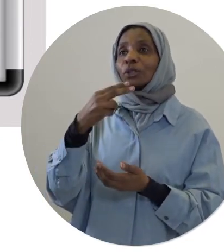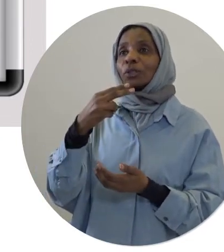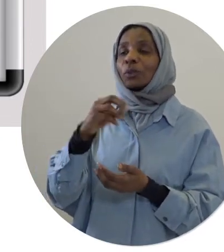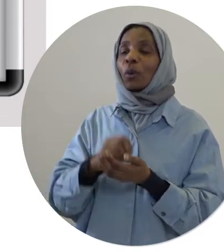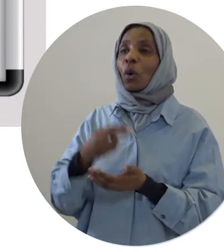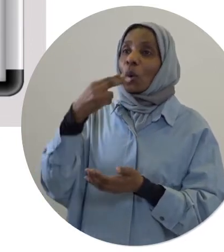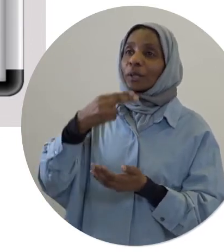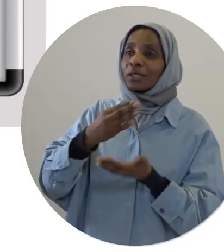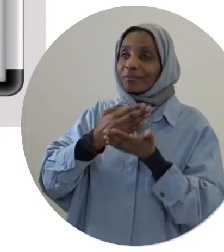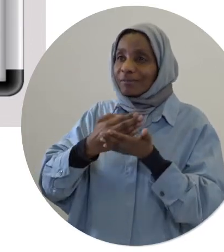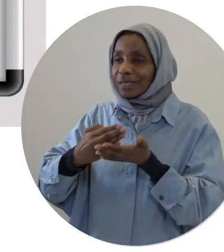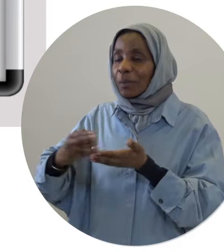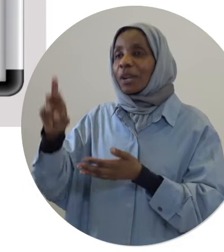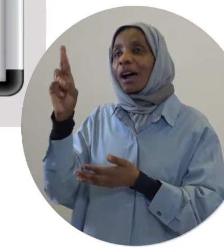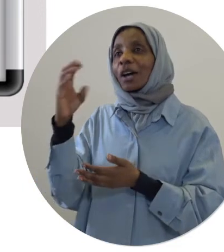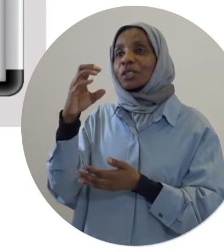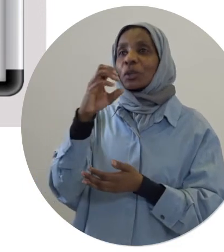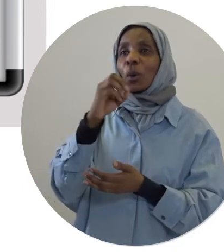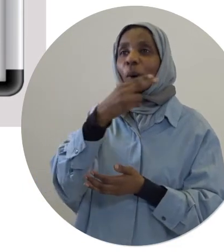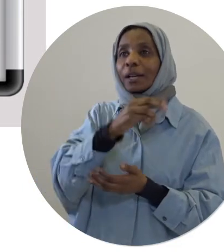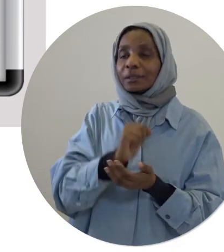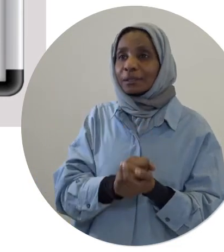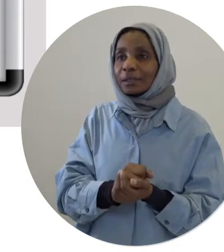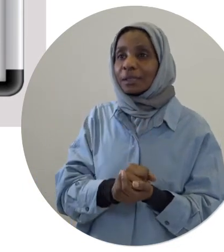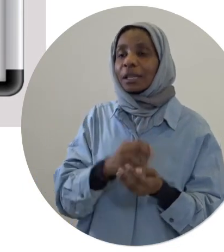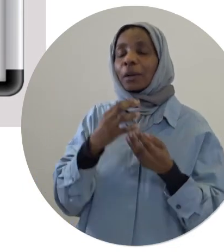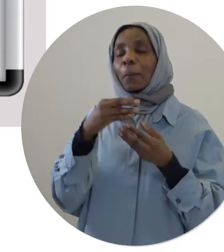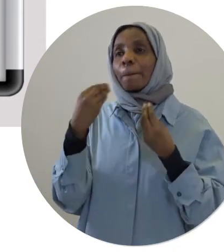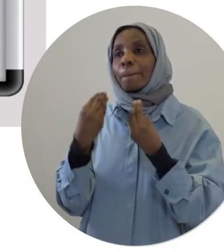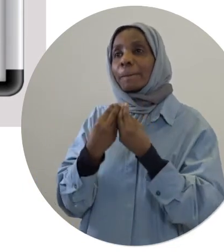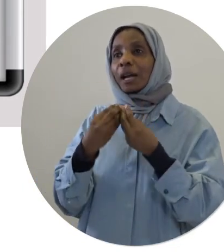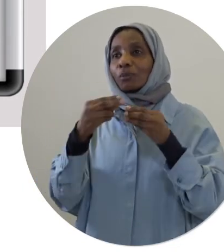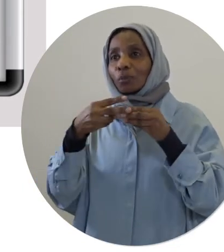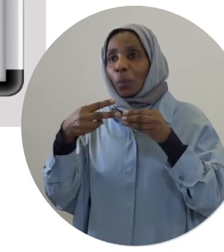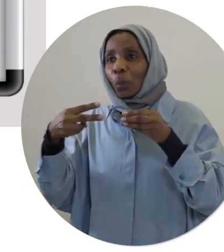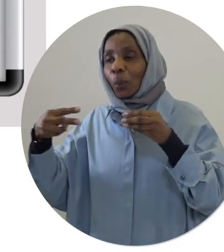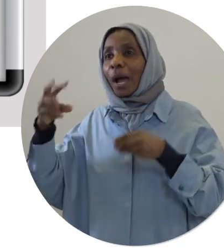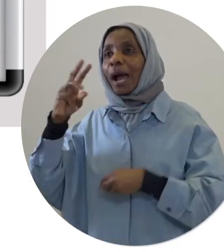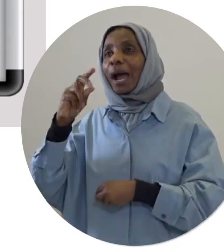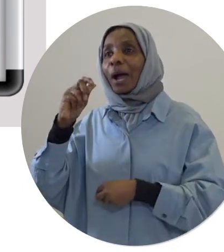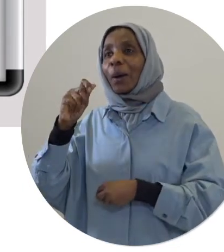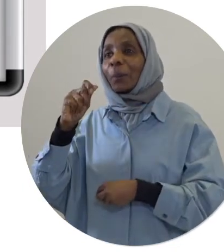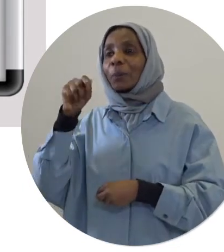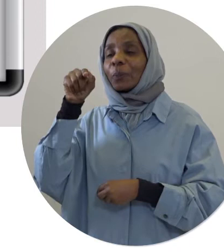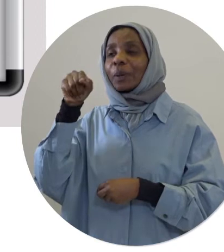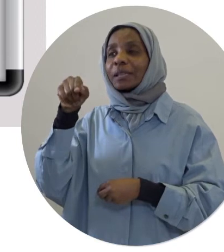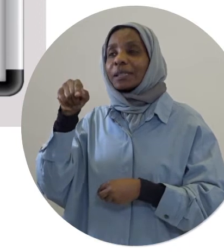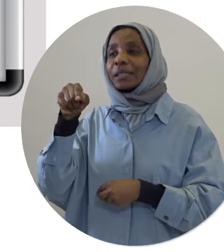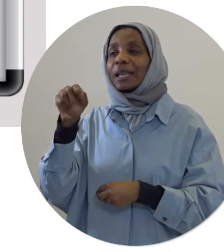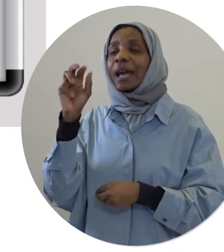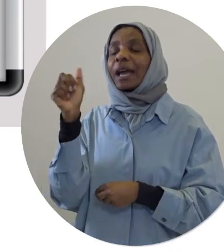من الكحول مكونا الماء وإستر أسيتات الإيثيل. إذن كيف نسمي